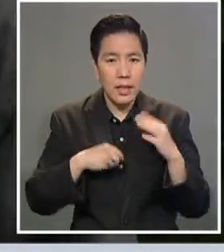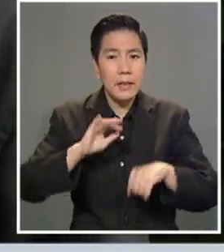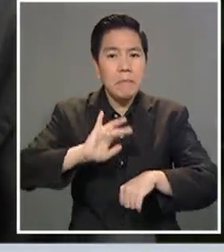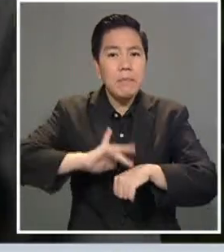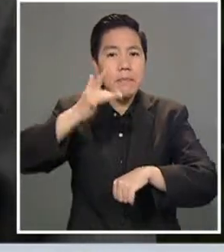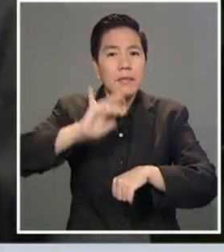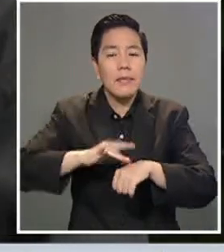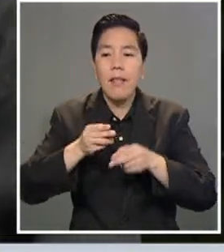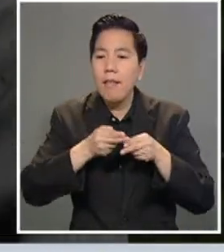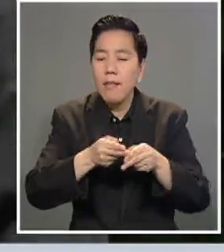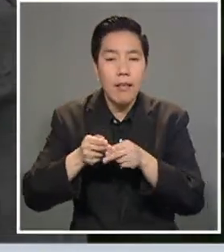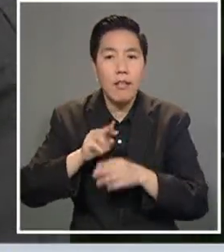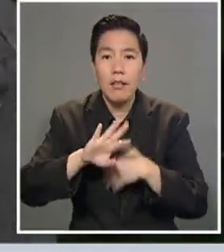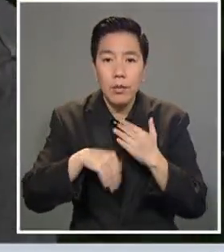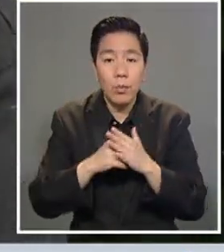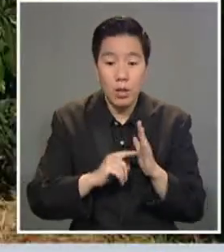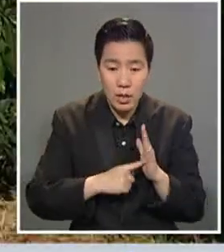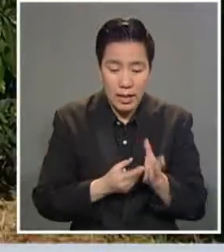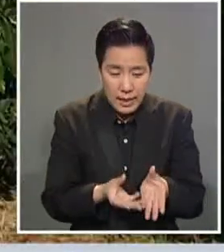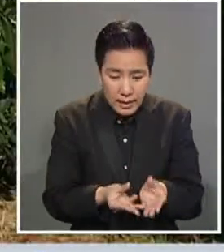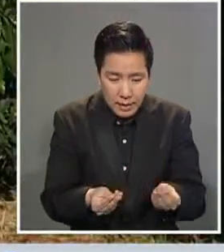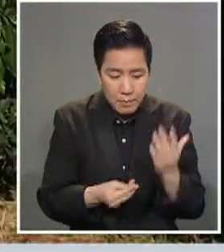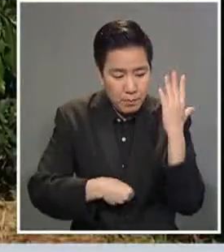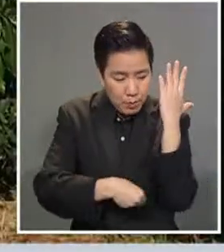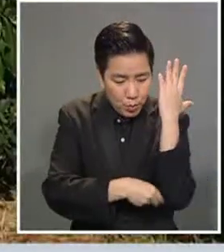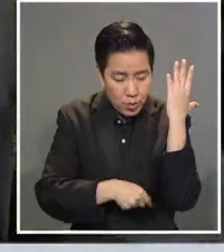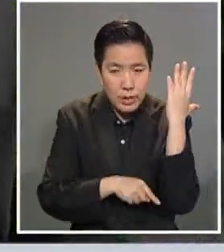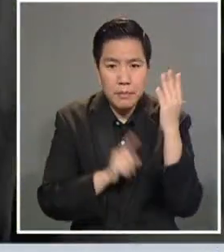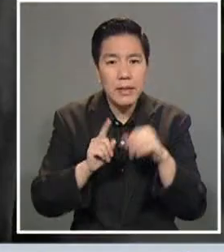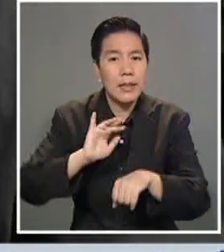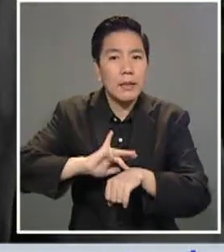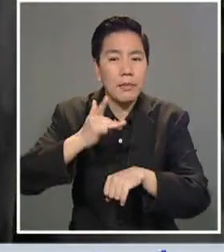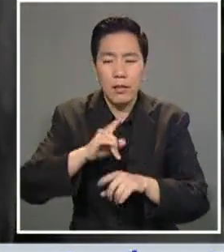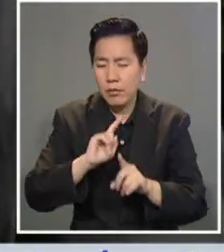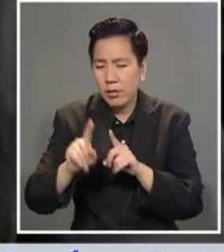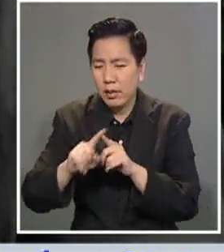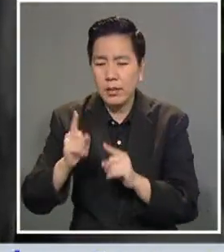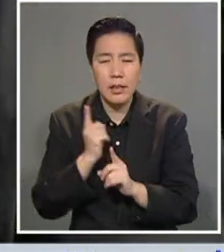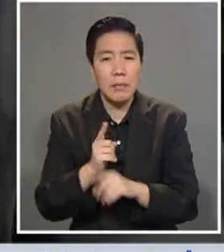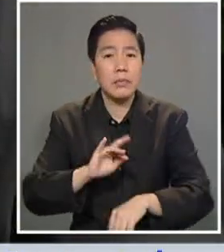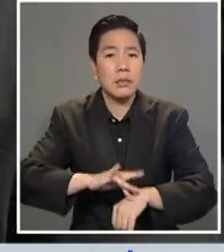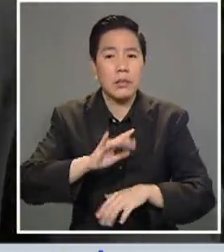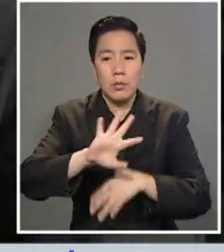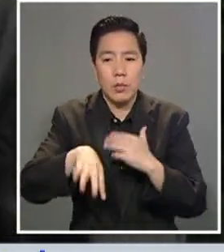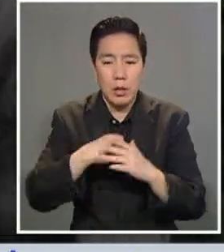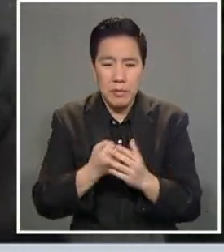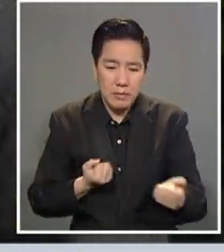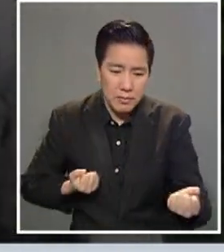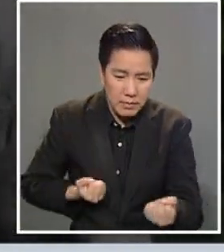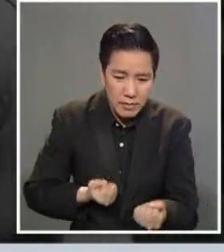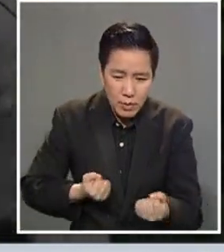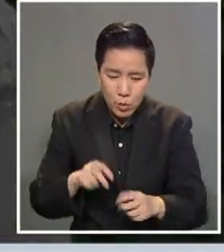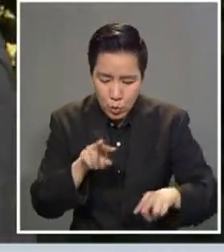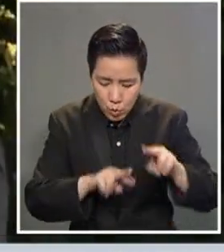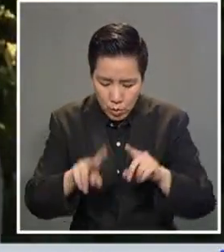ทั้งหมดนะครับมาตั้งแต่ดินปุ๋ยก็เป็นปุ๋ยอินทรีย์สารต่างๆนั้นก็ใช้สารอินทรีย์ทั้งหมดในการไล่แมลงในการดู